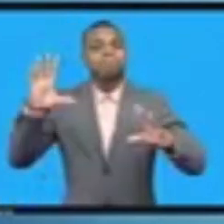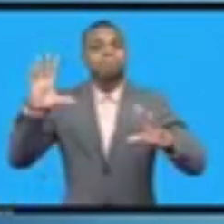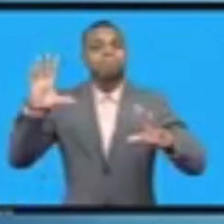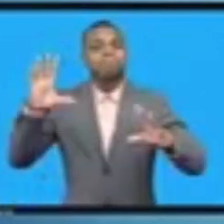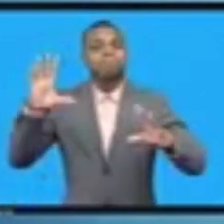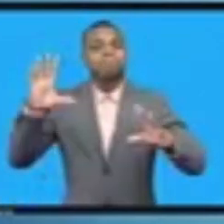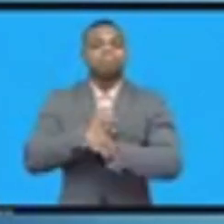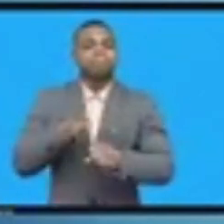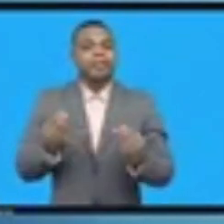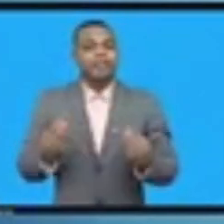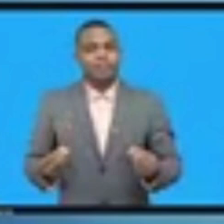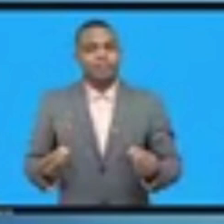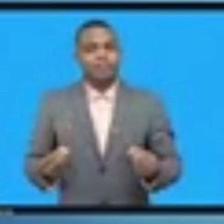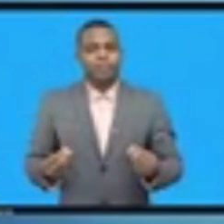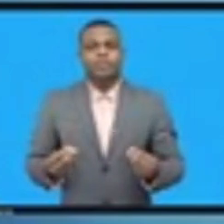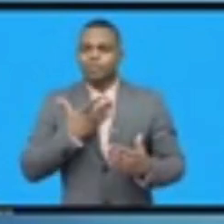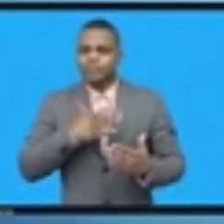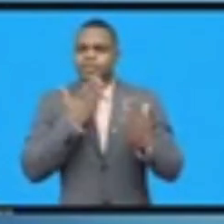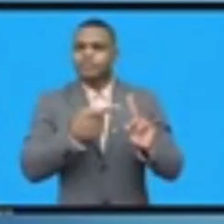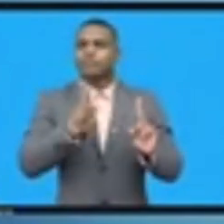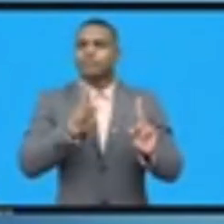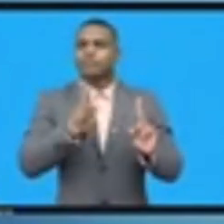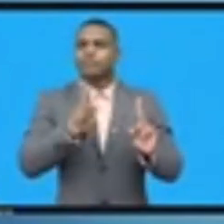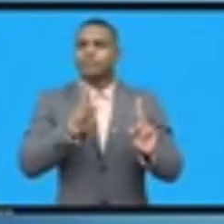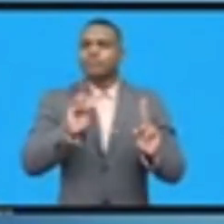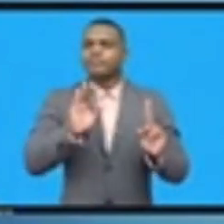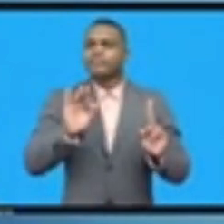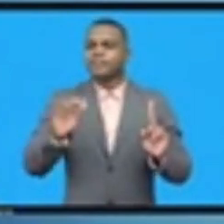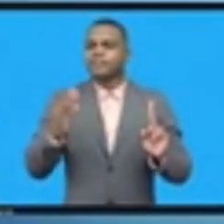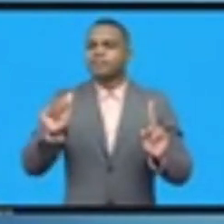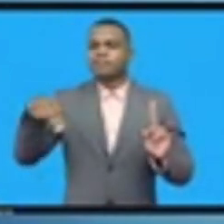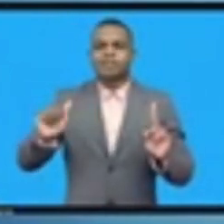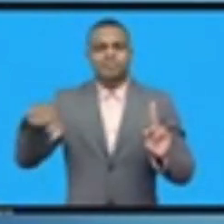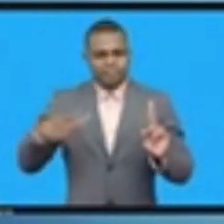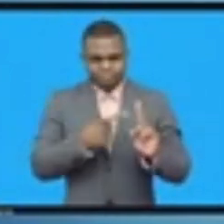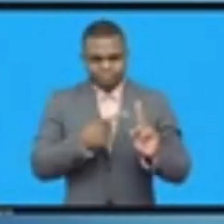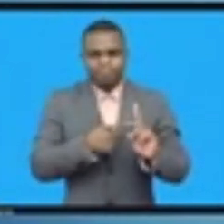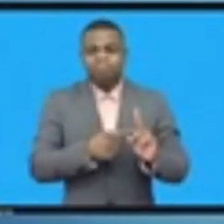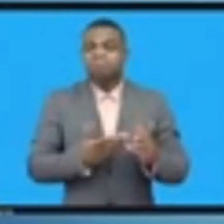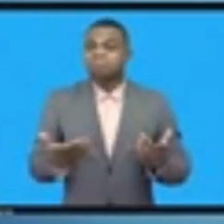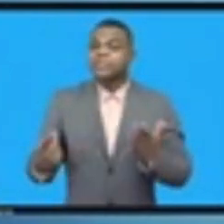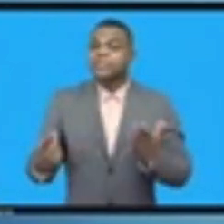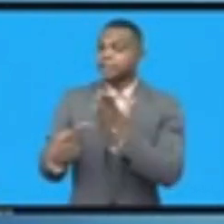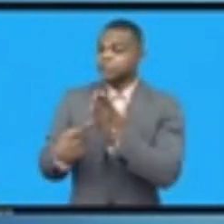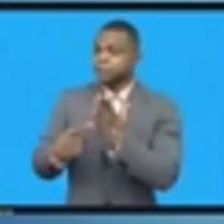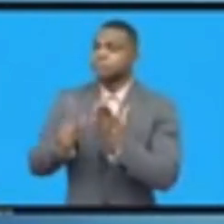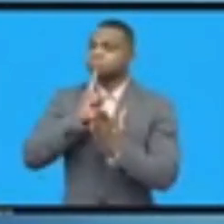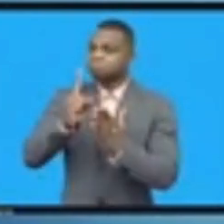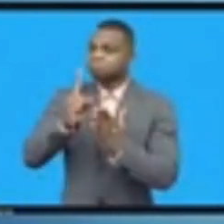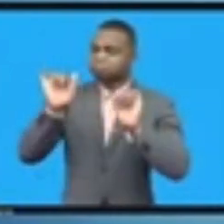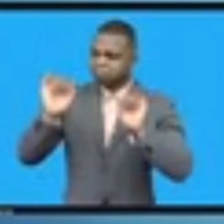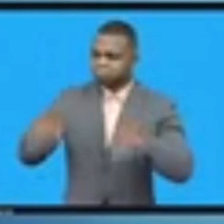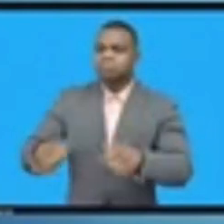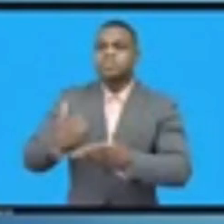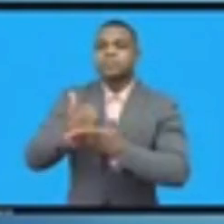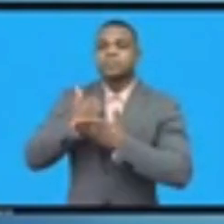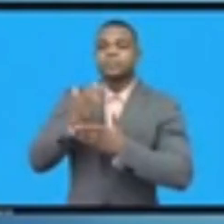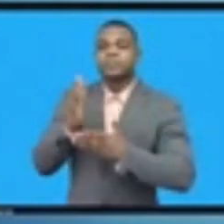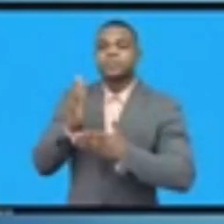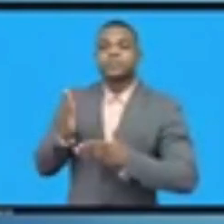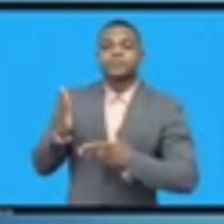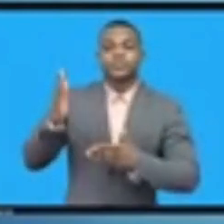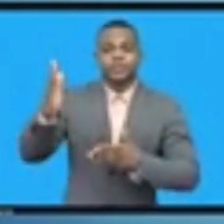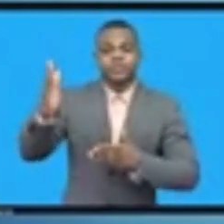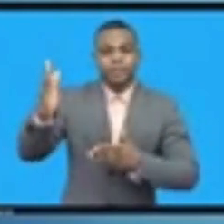是人创造技术，是人来决定怎么样去使用技